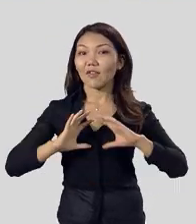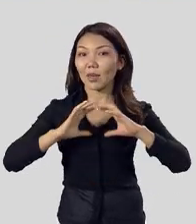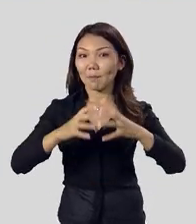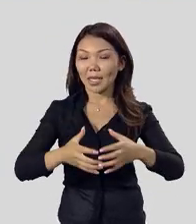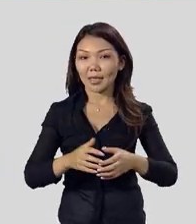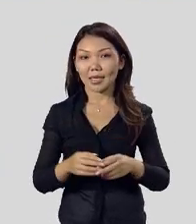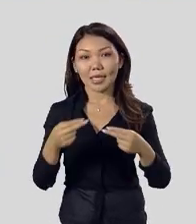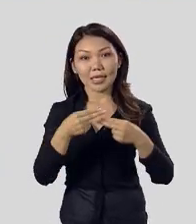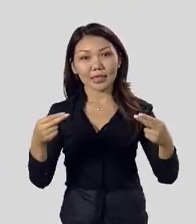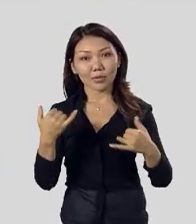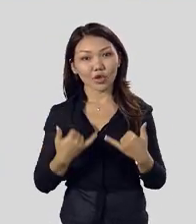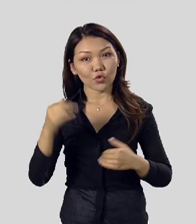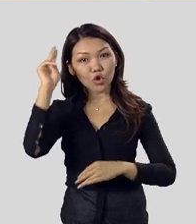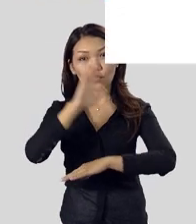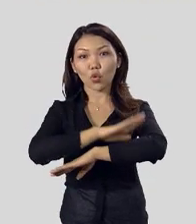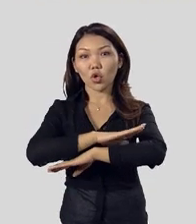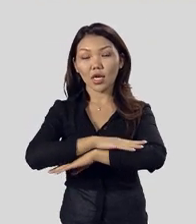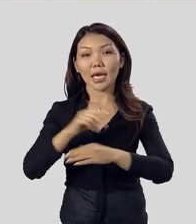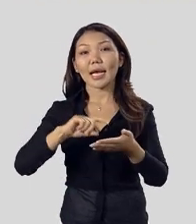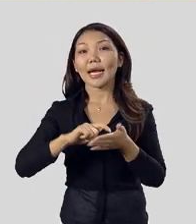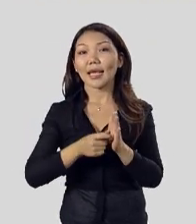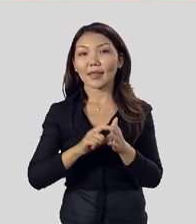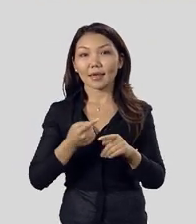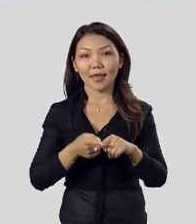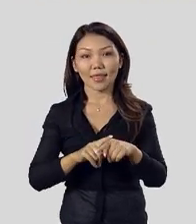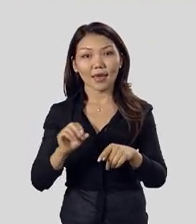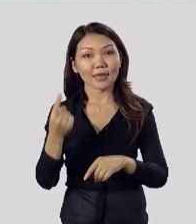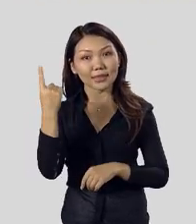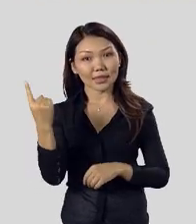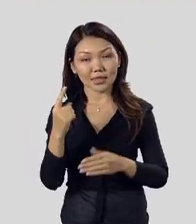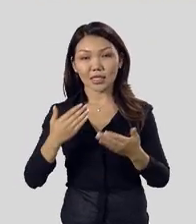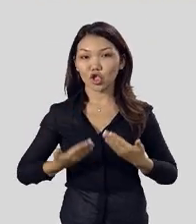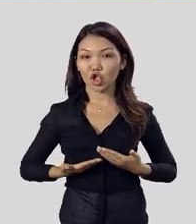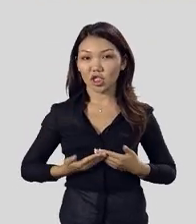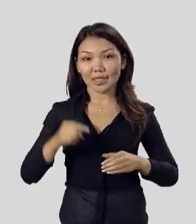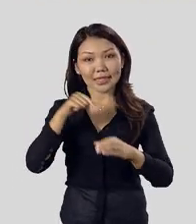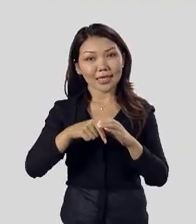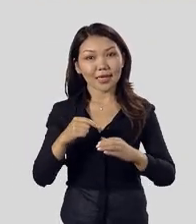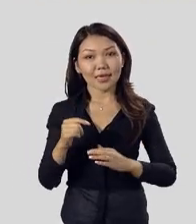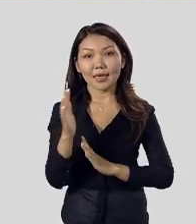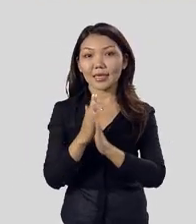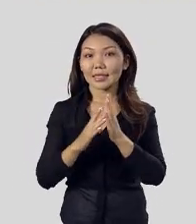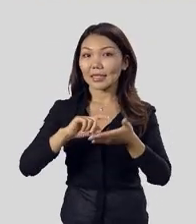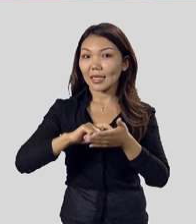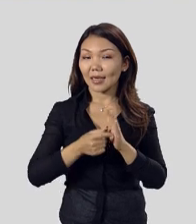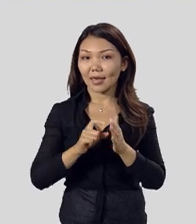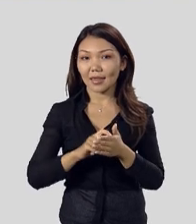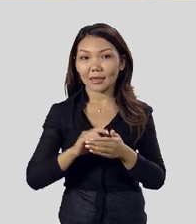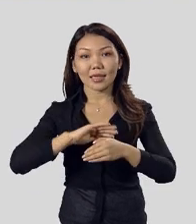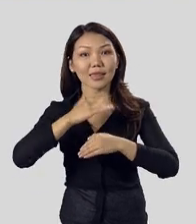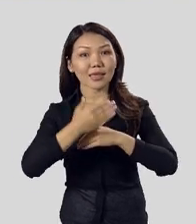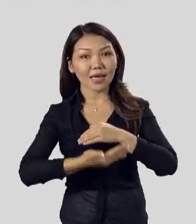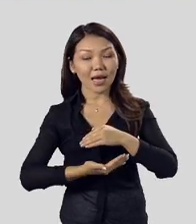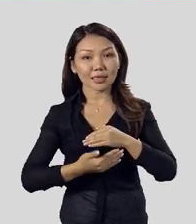тема сегодняшнего урока клетка это единица жизни строение растительной клетки ткани